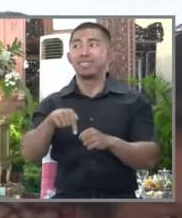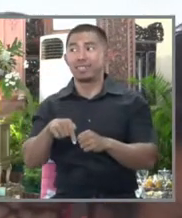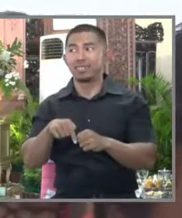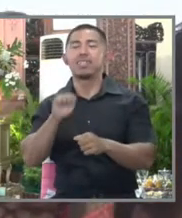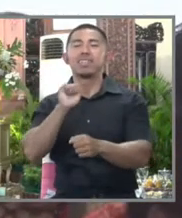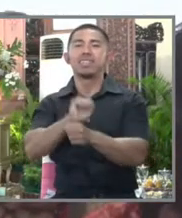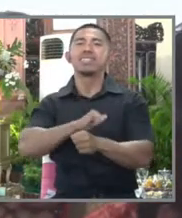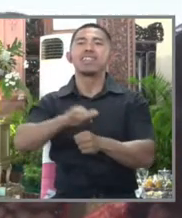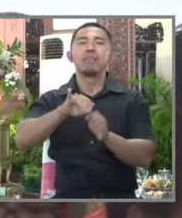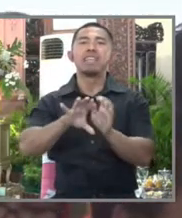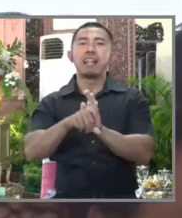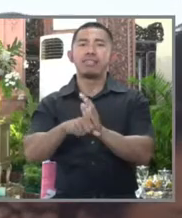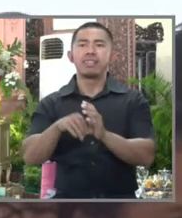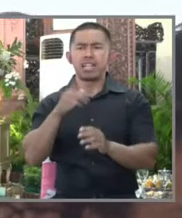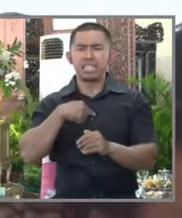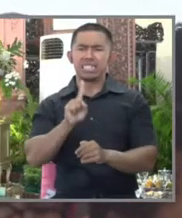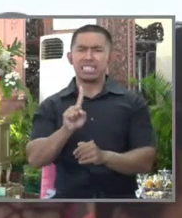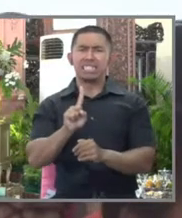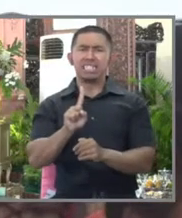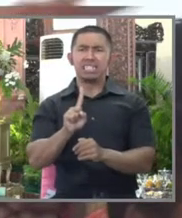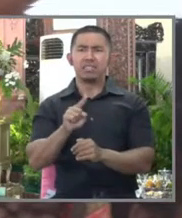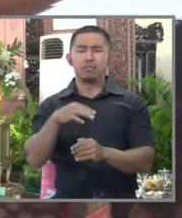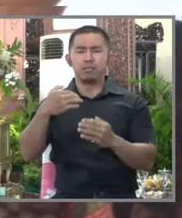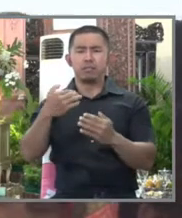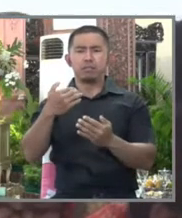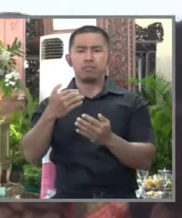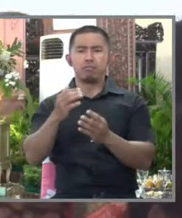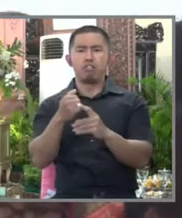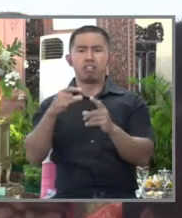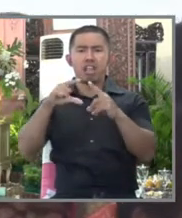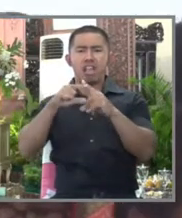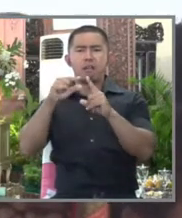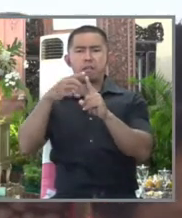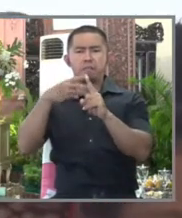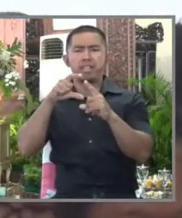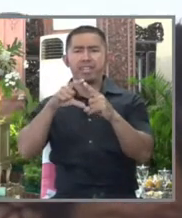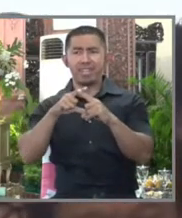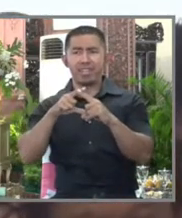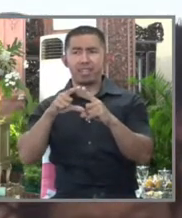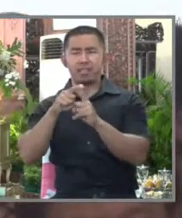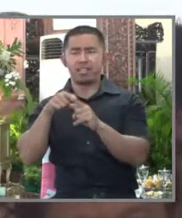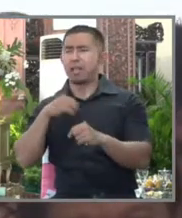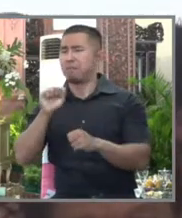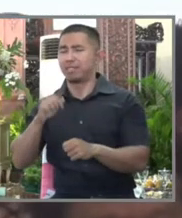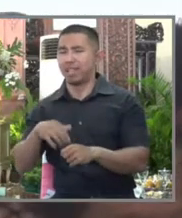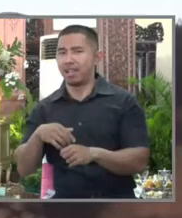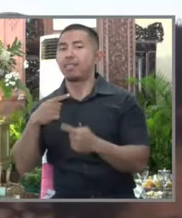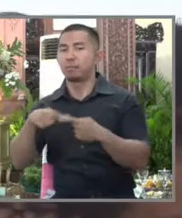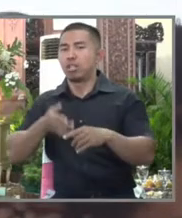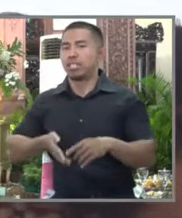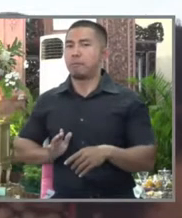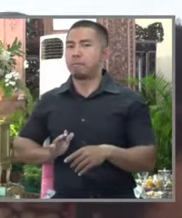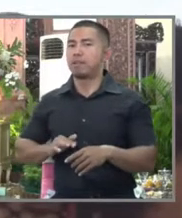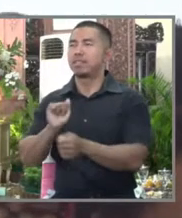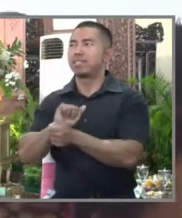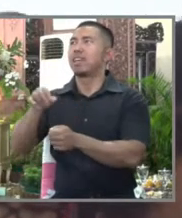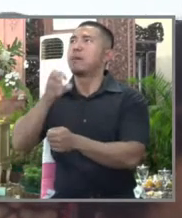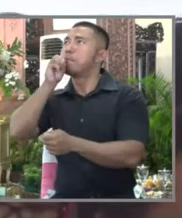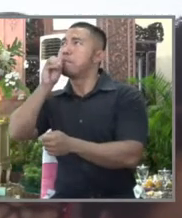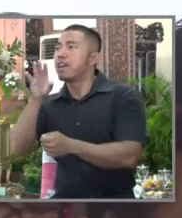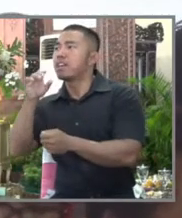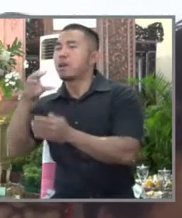kerja kami nanti, tidak hanya sendiri menggunakan APBD untuk bicara dengan DPRD, tapi kami sudah menyiapkan dengan pusat. Hanya